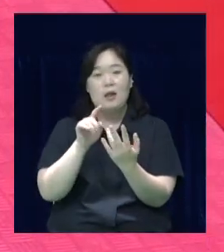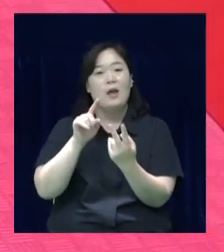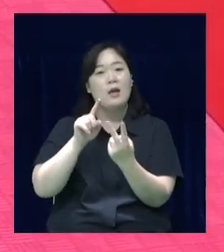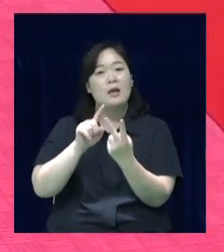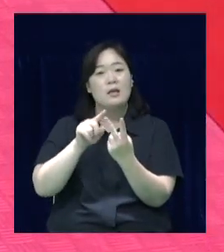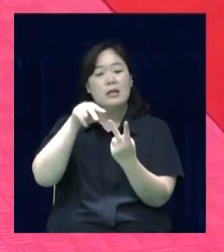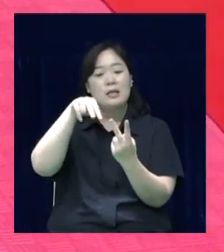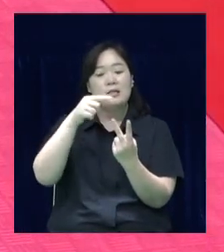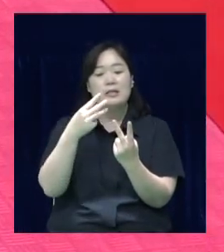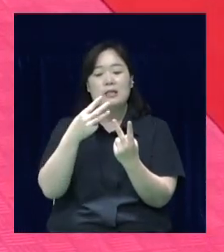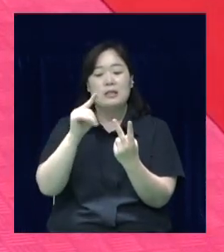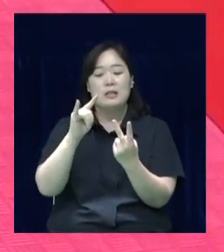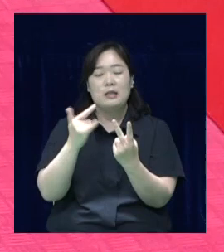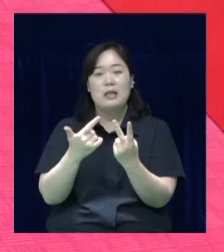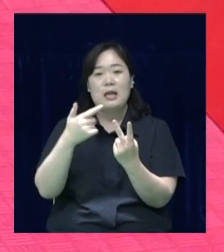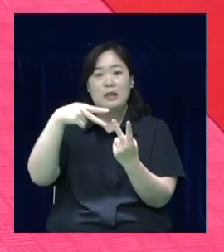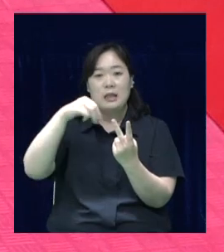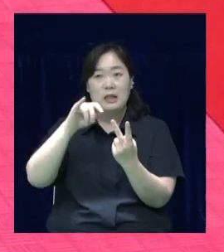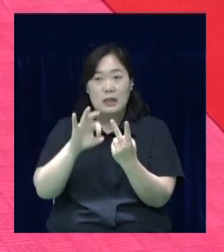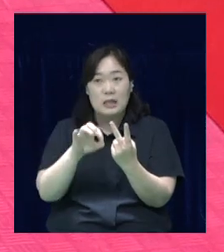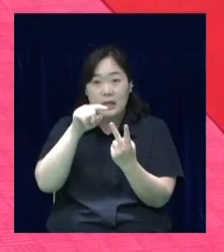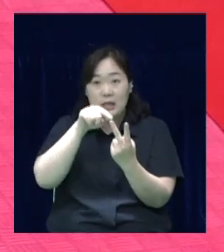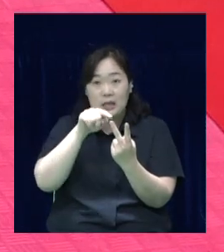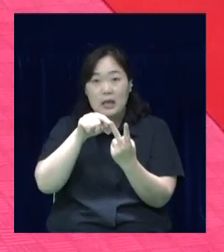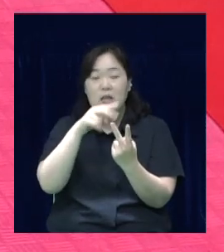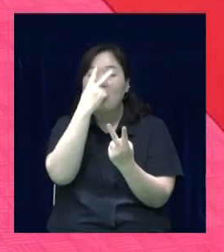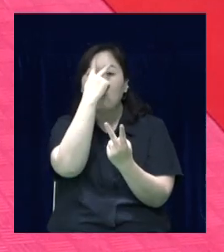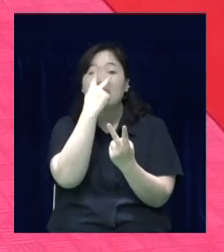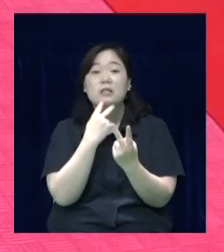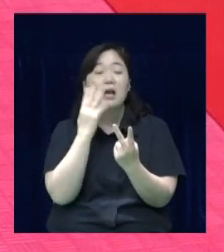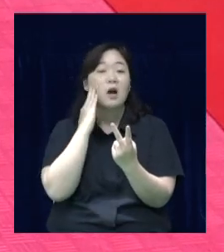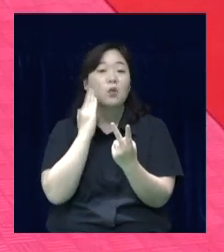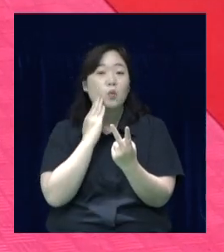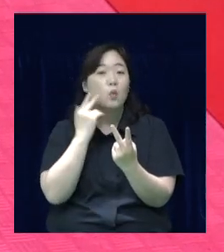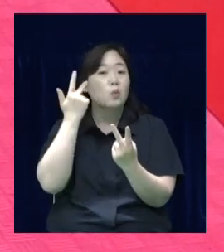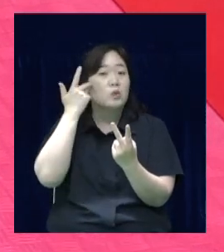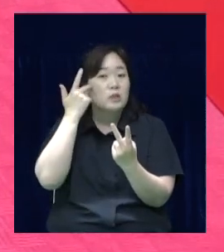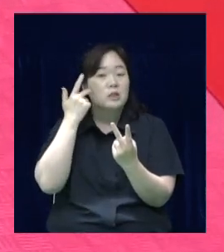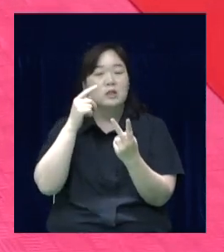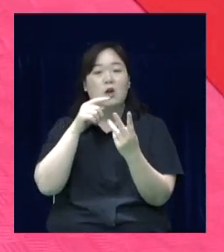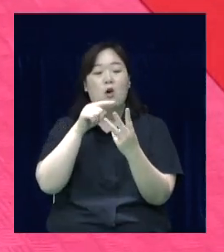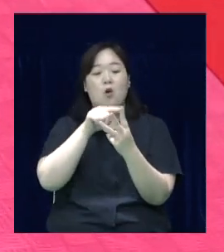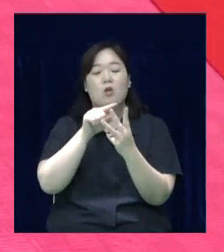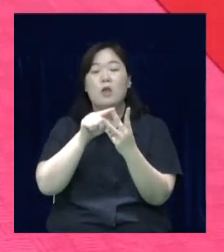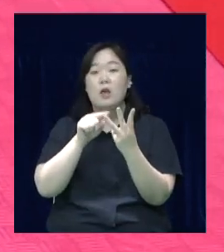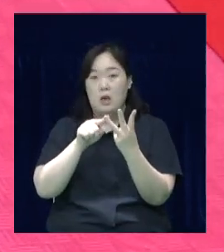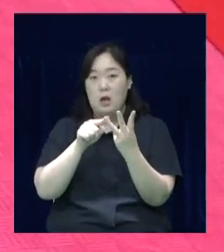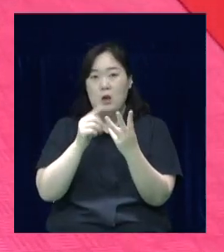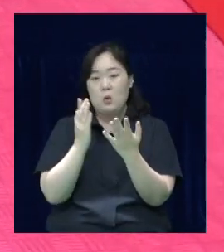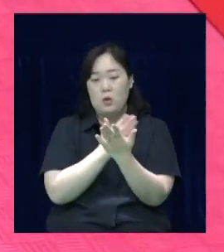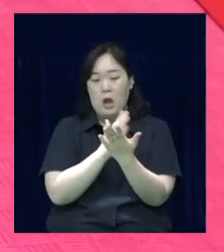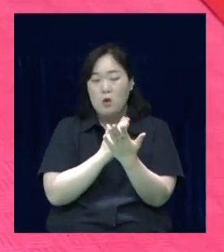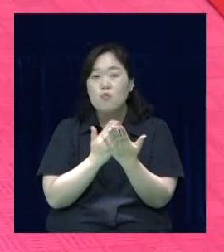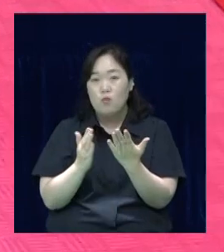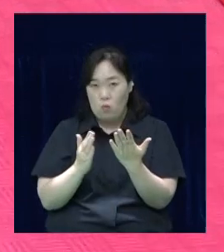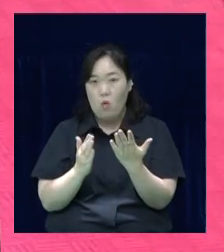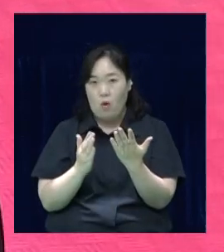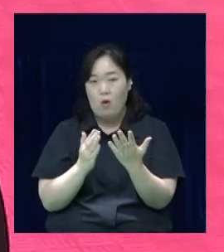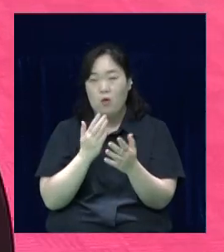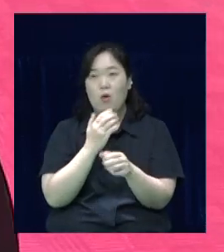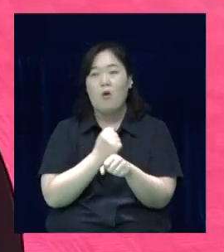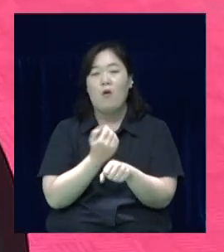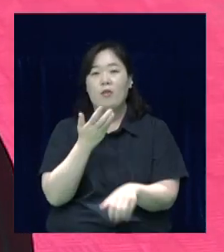네. 우리가 이제 장애 부분을 시각, 청각, 지적 세 파트를 나눠서 경기를 했습니다만 네, 그렇죠.